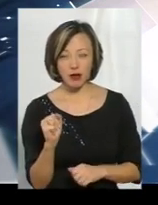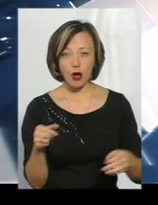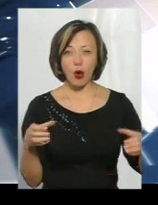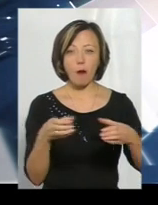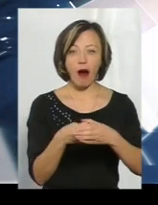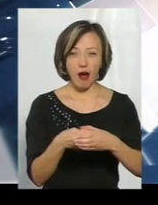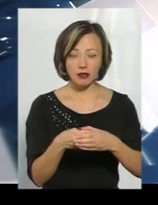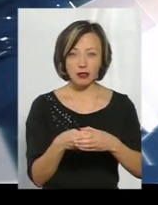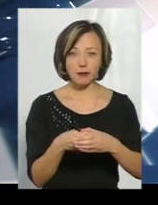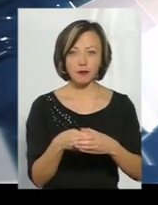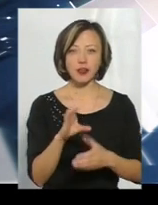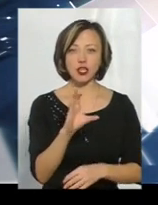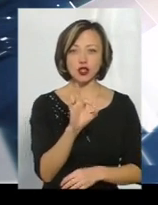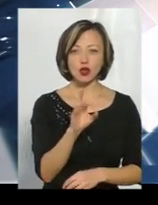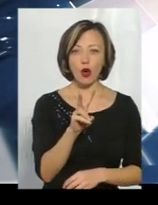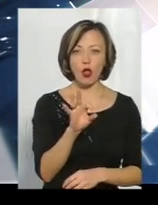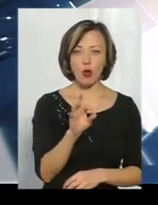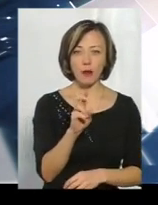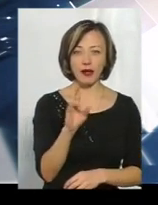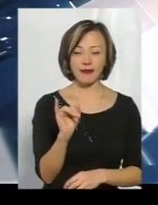громади, Солодковецька і